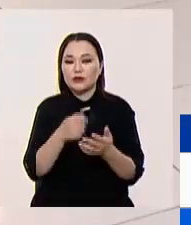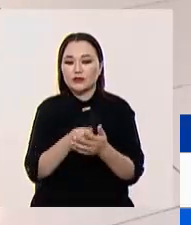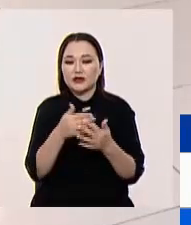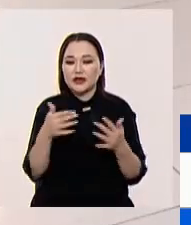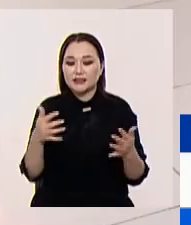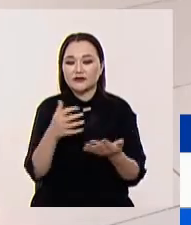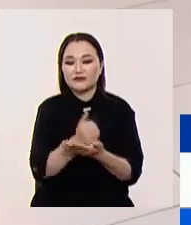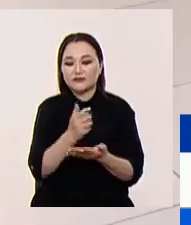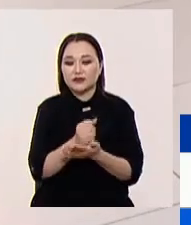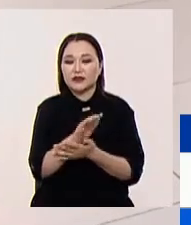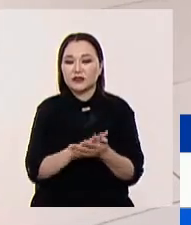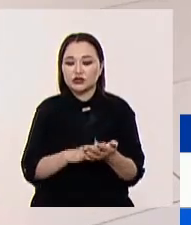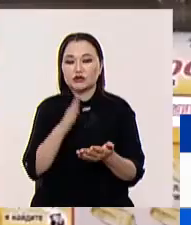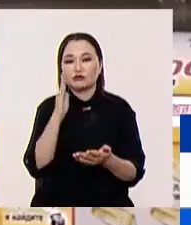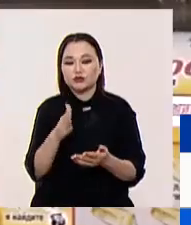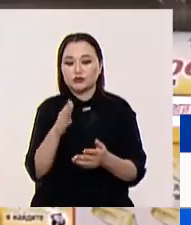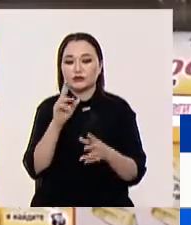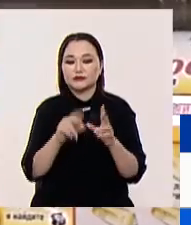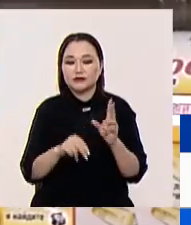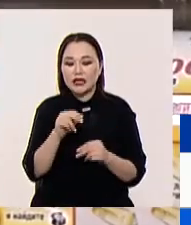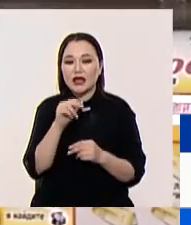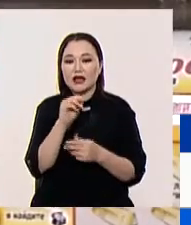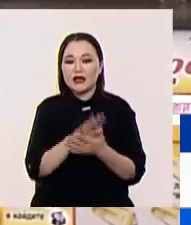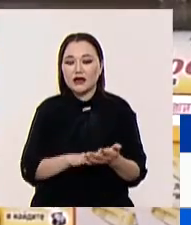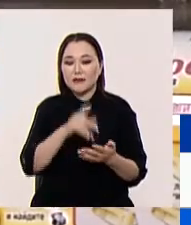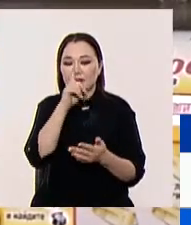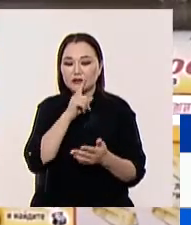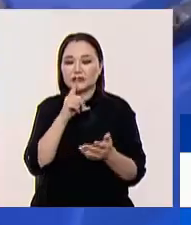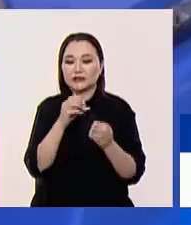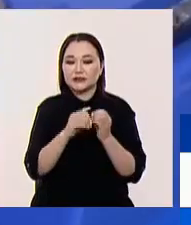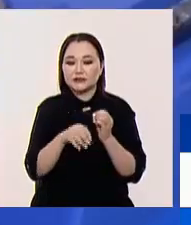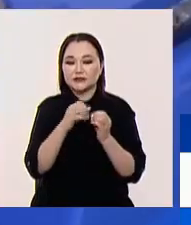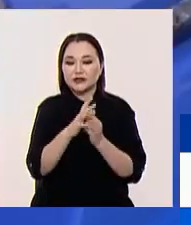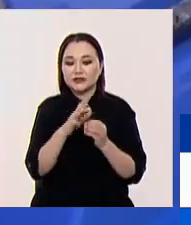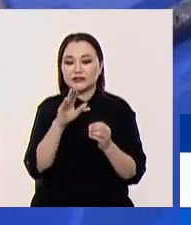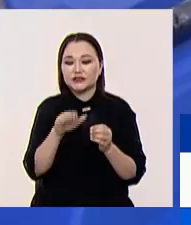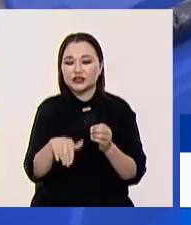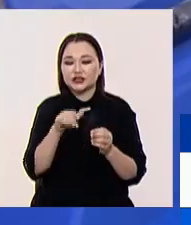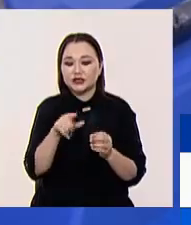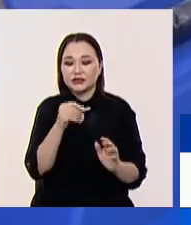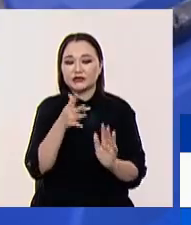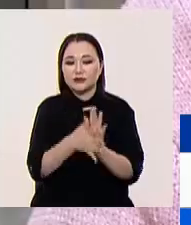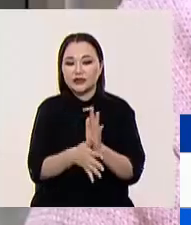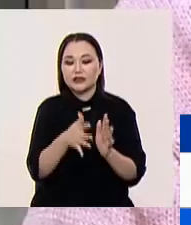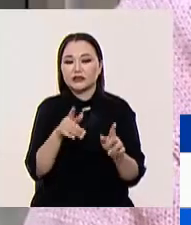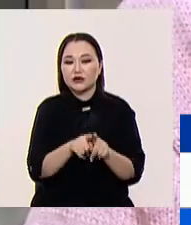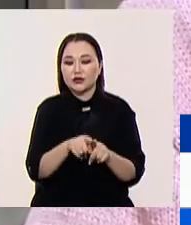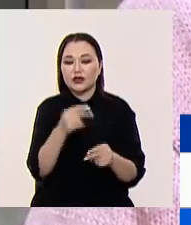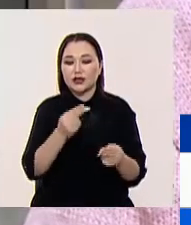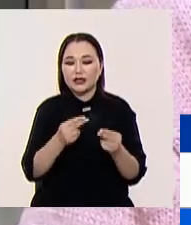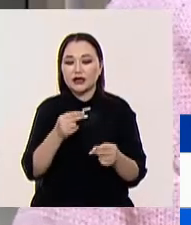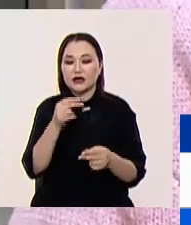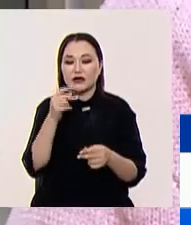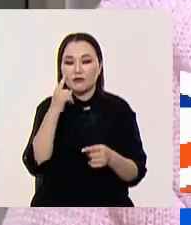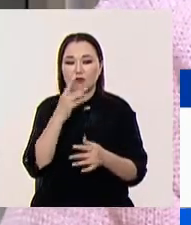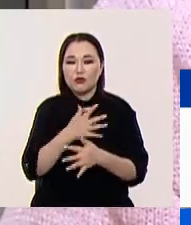қатысуды жалғастыра беретінін айтты. Сөзінше ай сайын зейнетақысының 10-15 мың теңгесін осындай ұтыс ойындарына жұмсайды екен. Көбінде зейнет